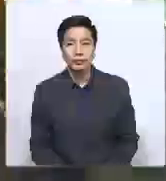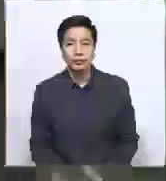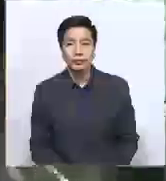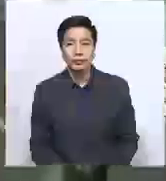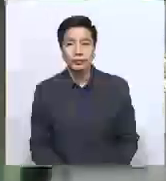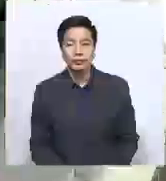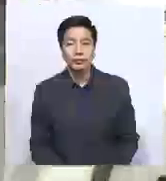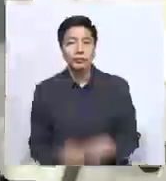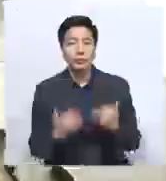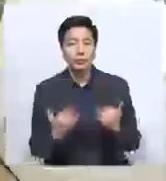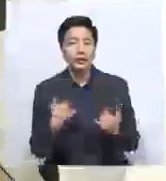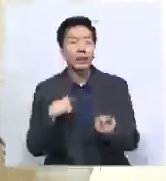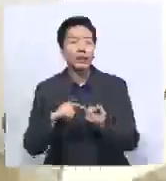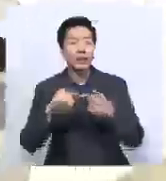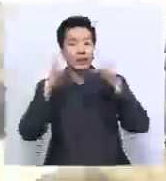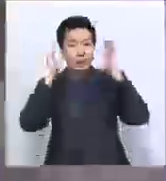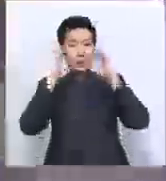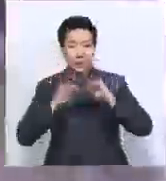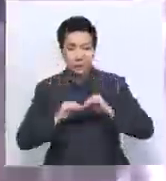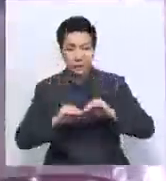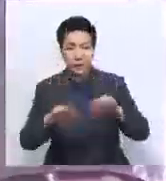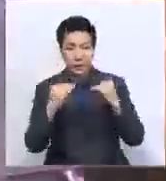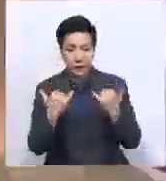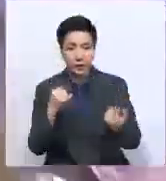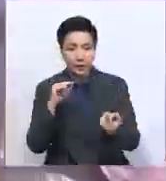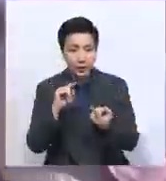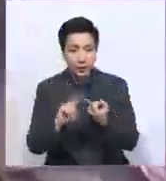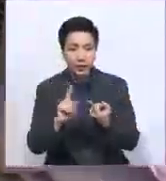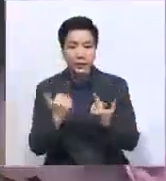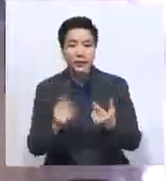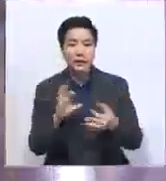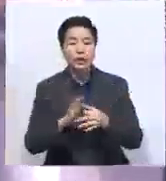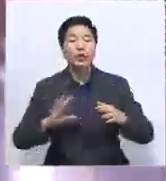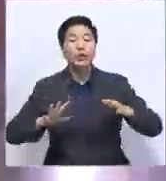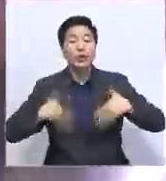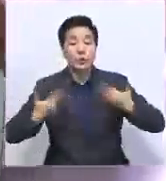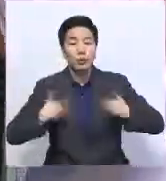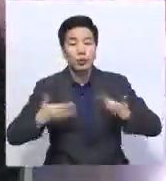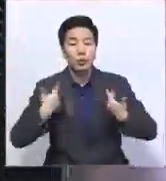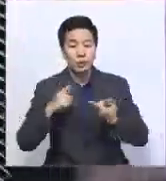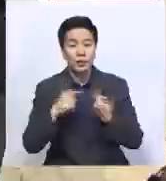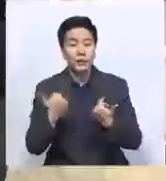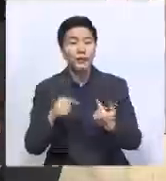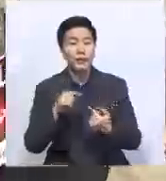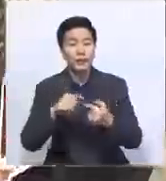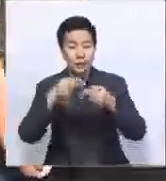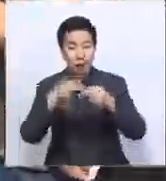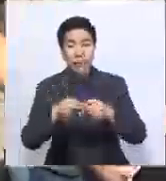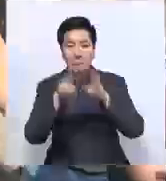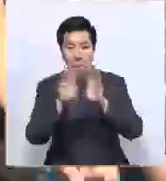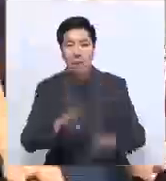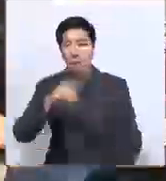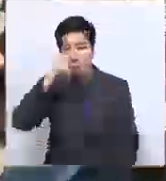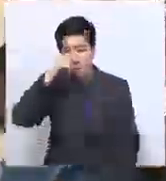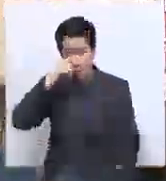ซึ่งก็ถือว่าเป็นการประชาสัมพันธ์นะคะในรูปแบบที่สนุกสนานคลื่นเพลงฉบับแบบไท